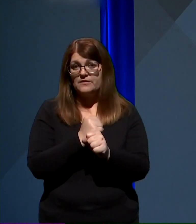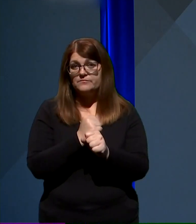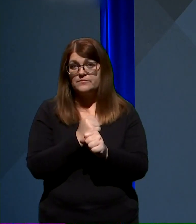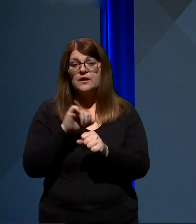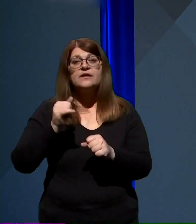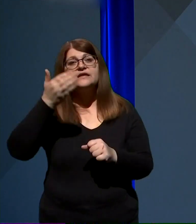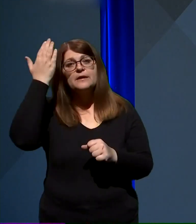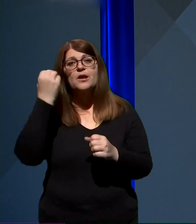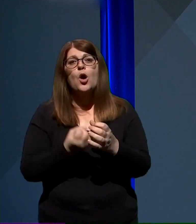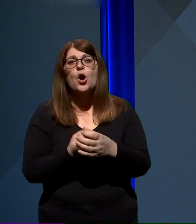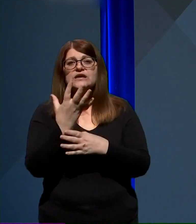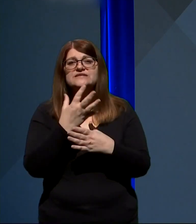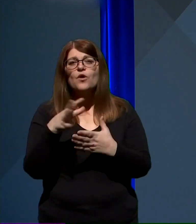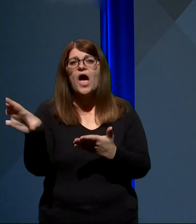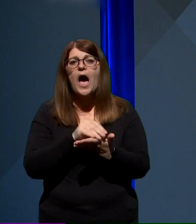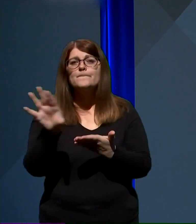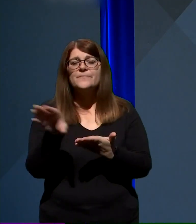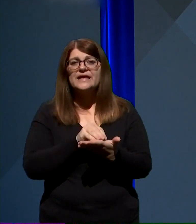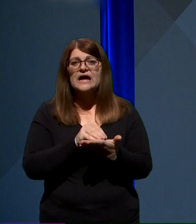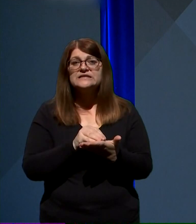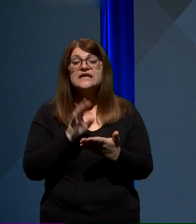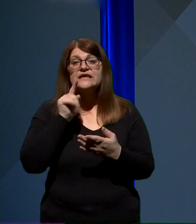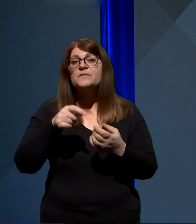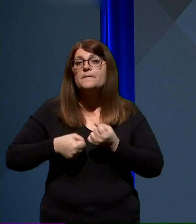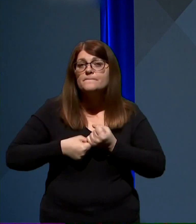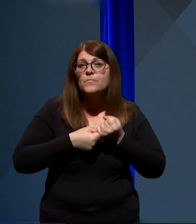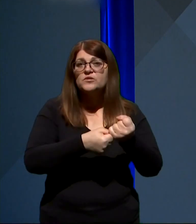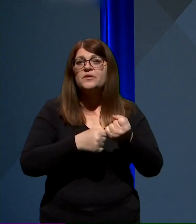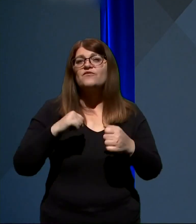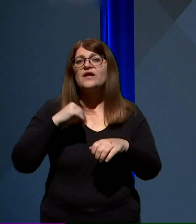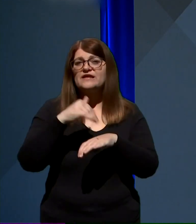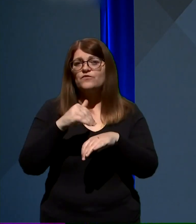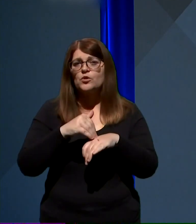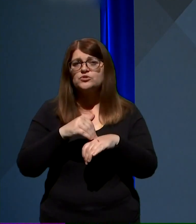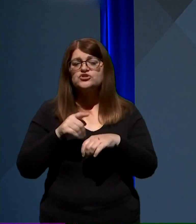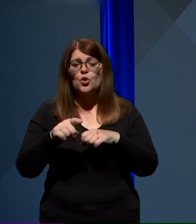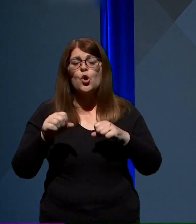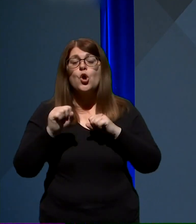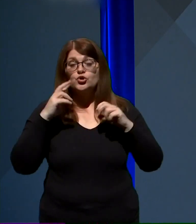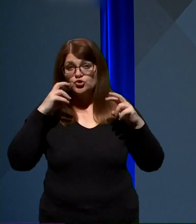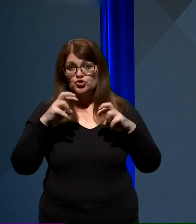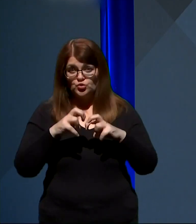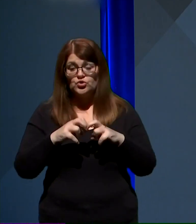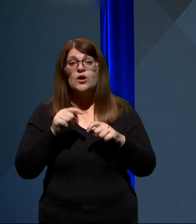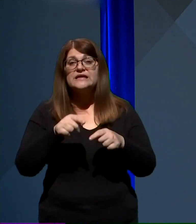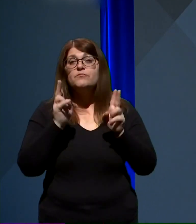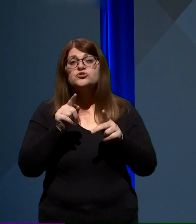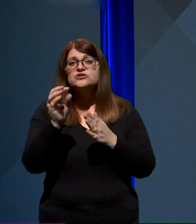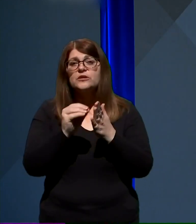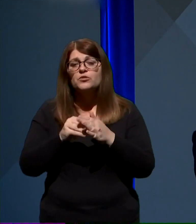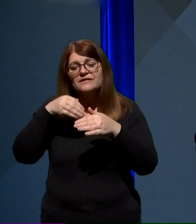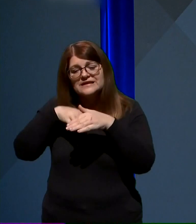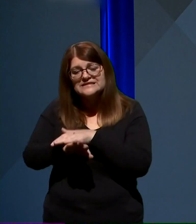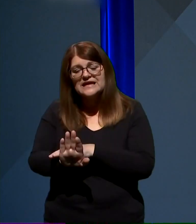bilo razvoj aplikacije, ki bi podprla informacijsko celotno študijo in ki bi pravzaprav omogočila, da so podatki shranjeni